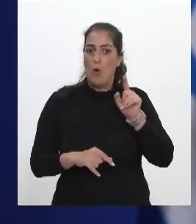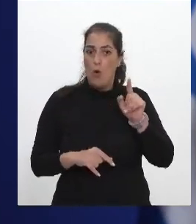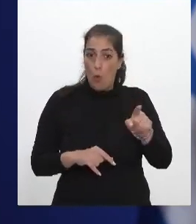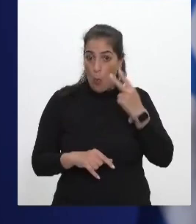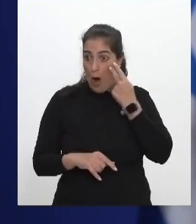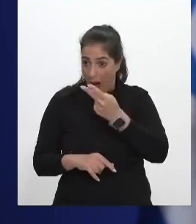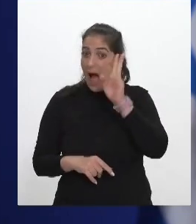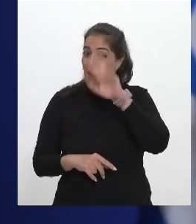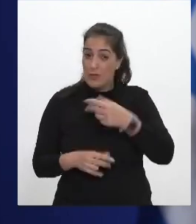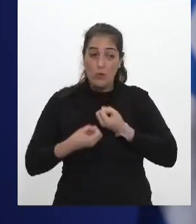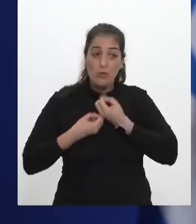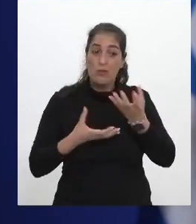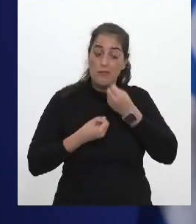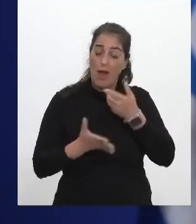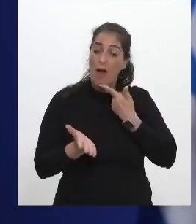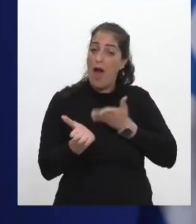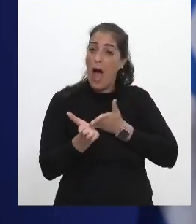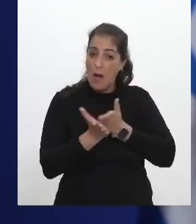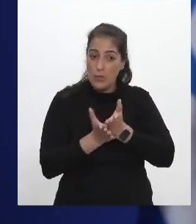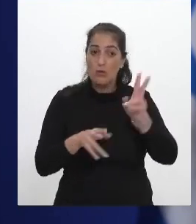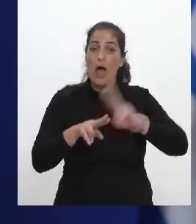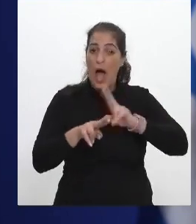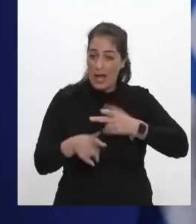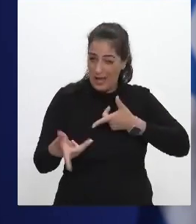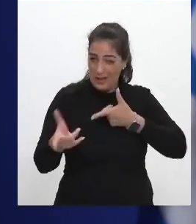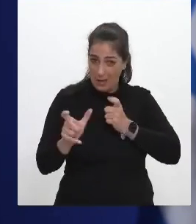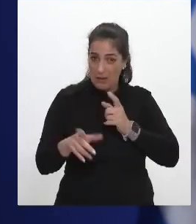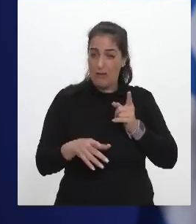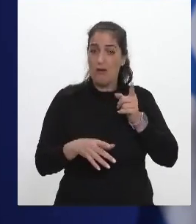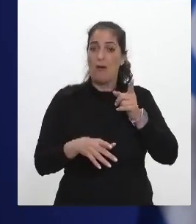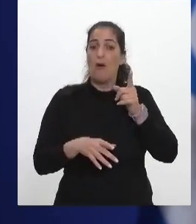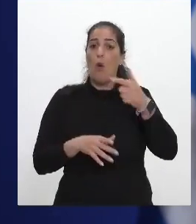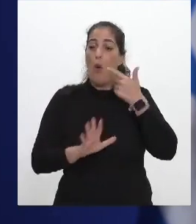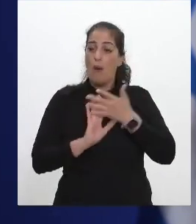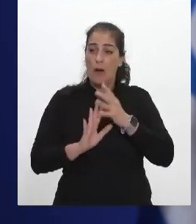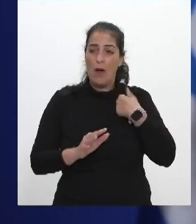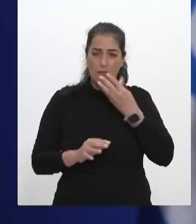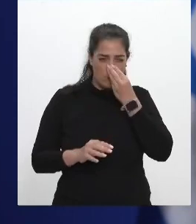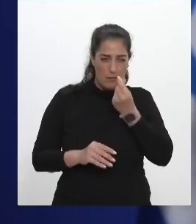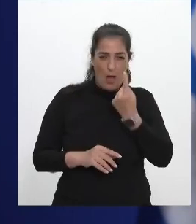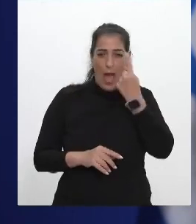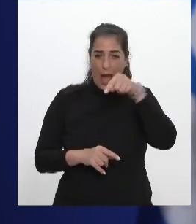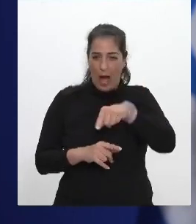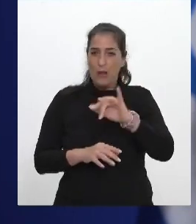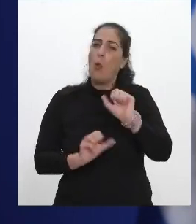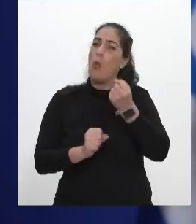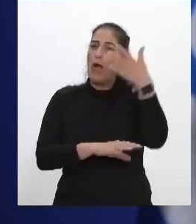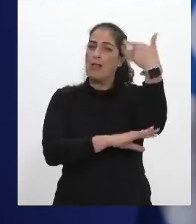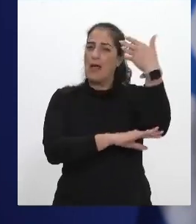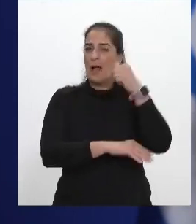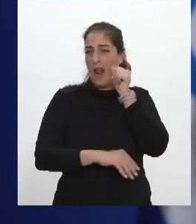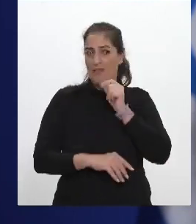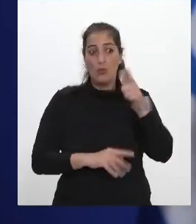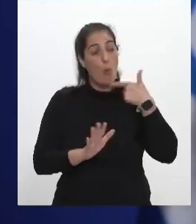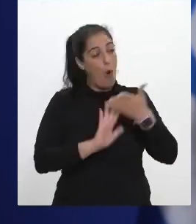דיווח באמינות לאחר שהוא ביצע את האר הוא דיווח באמינות שככל הנראה הה אחד מהמהם מחס בדגל לבן הוא גם דיבר אמת